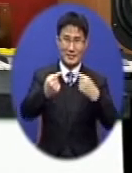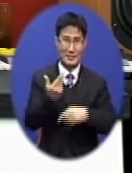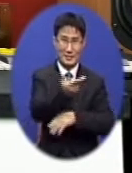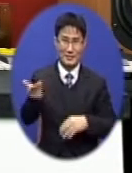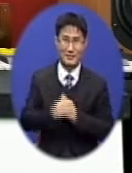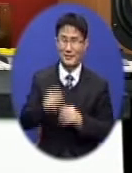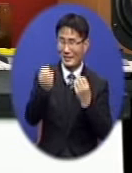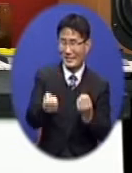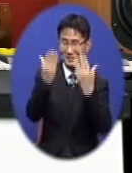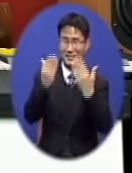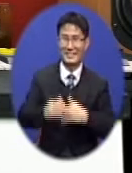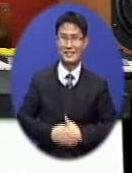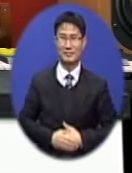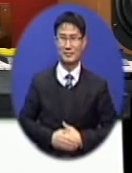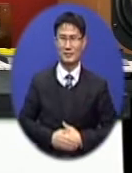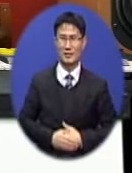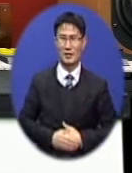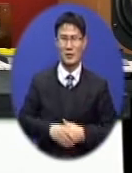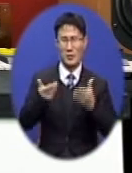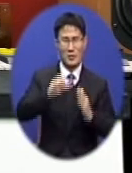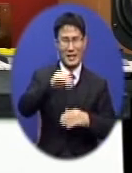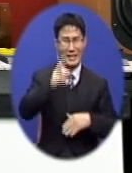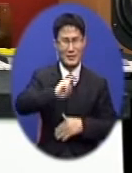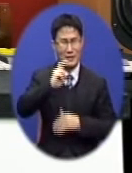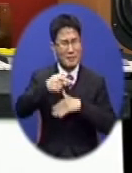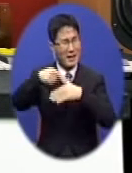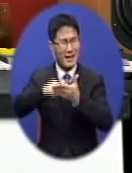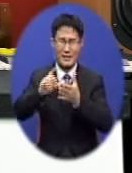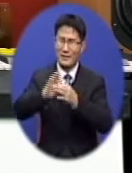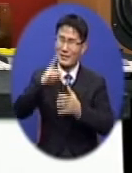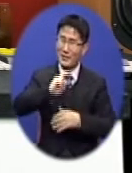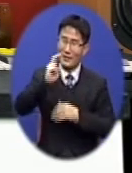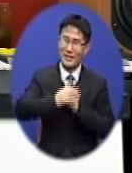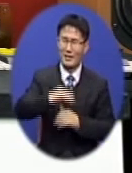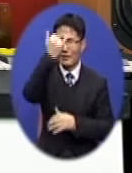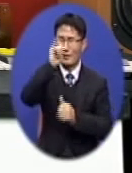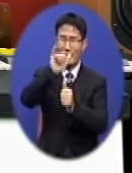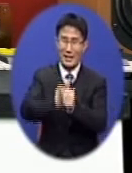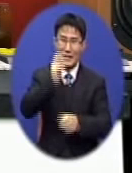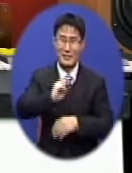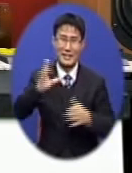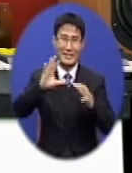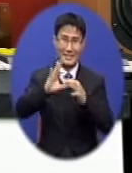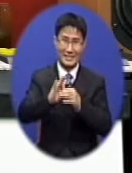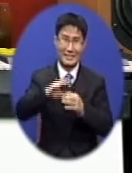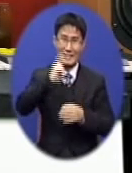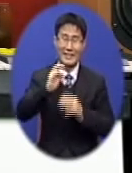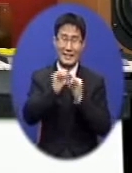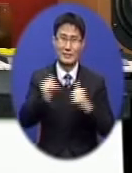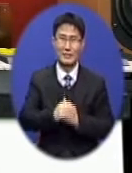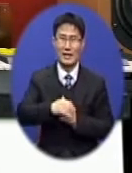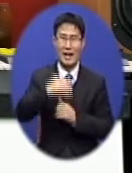여러분 환영합니다. 고향의 노래, 마음의 노래, 교회의 노래 가수